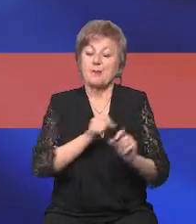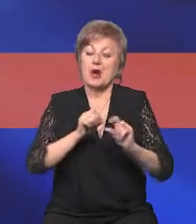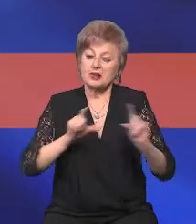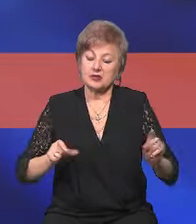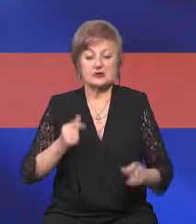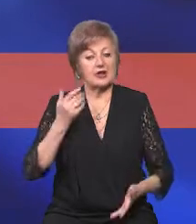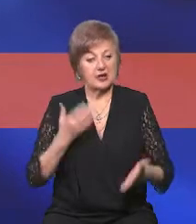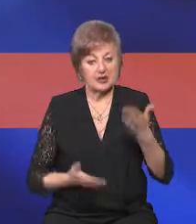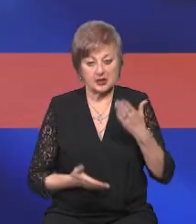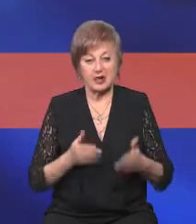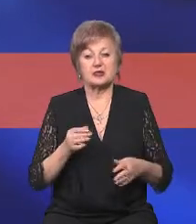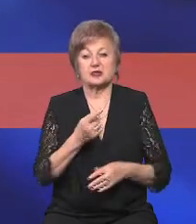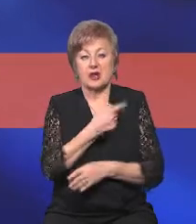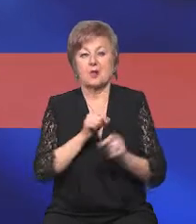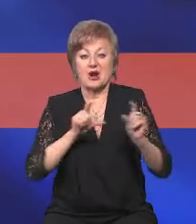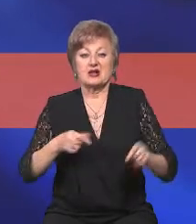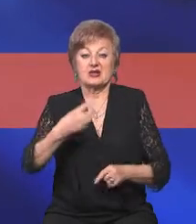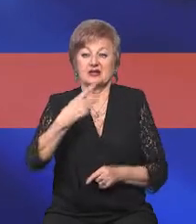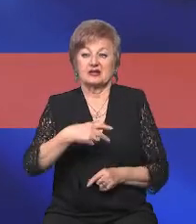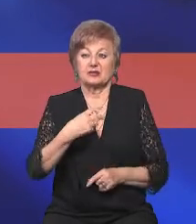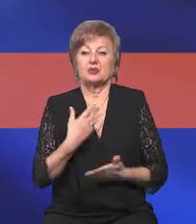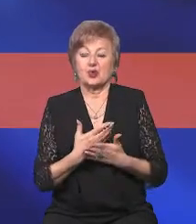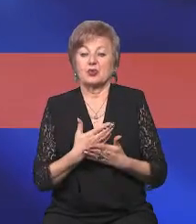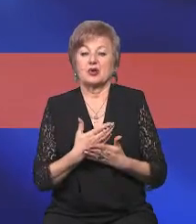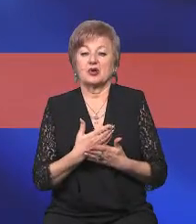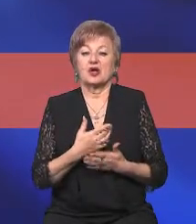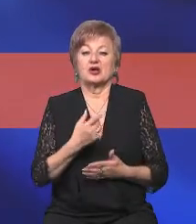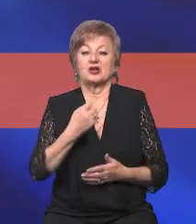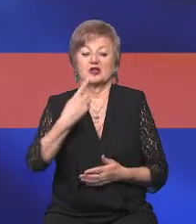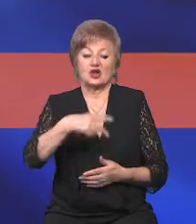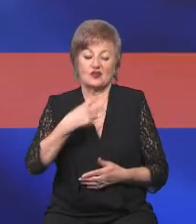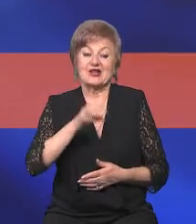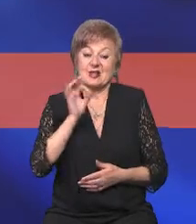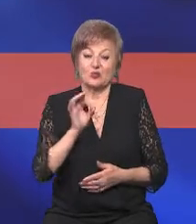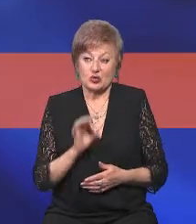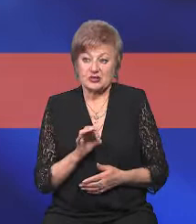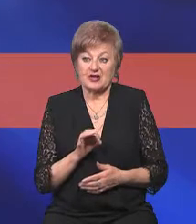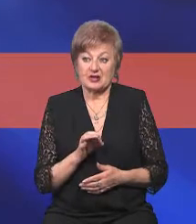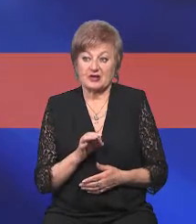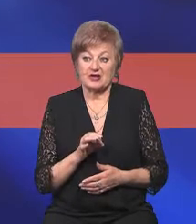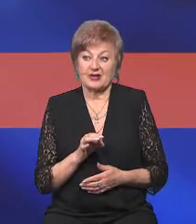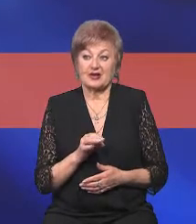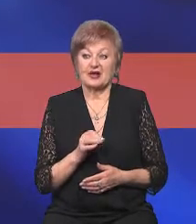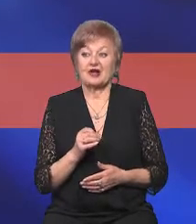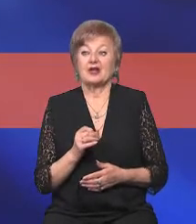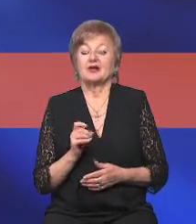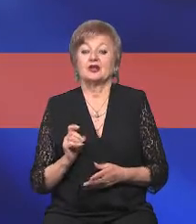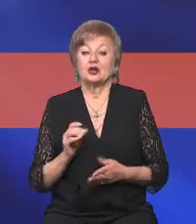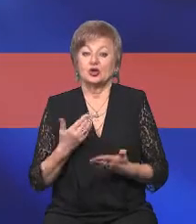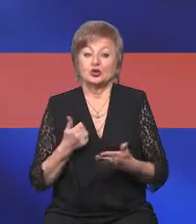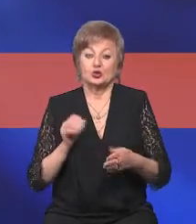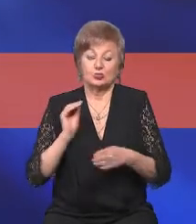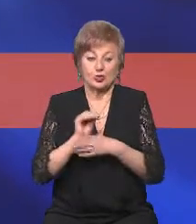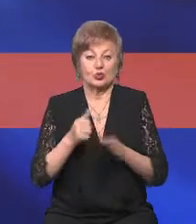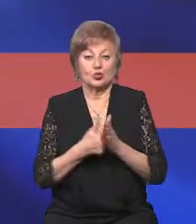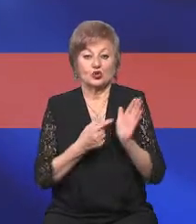лікарня пролікувала 20%, вибрала на суму 20%, то заплатять 20% зверху до 60%.